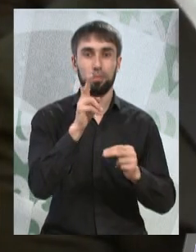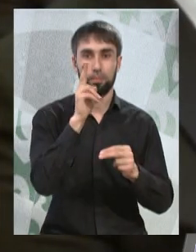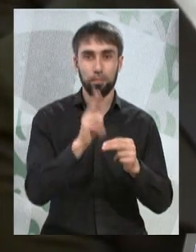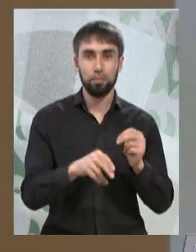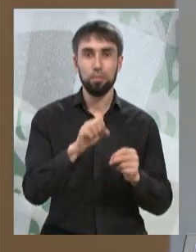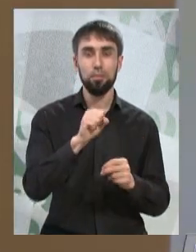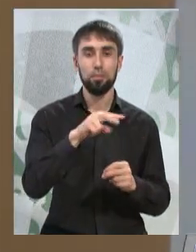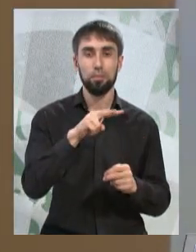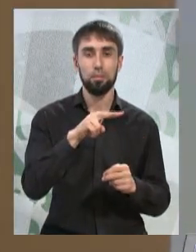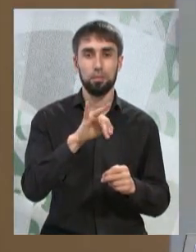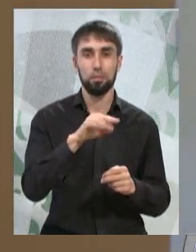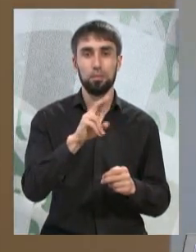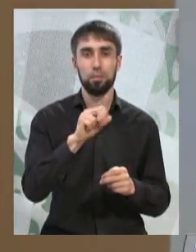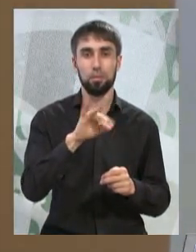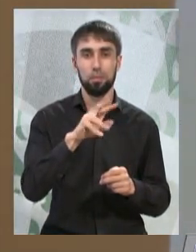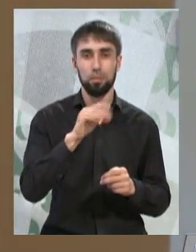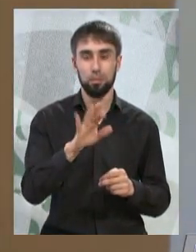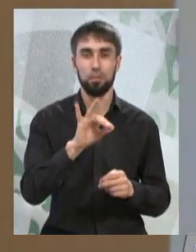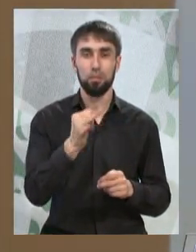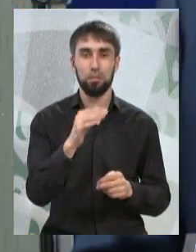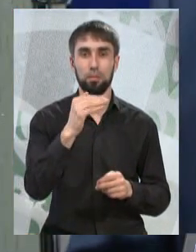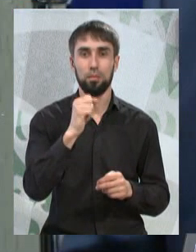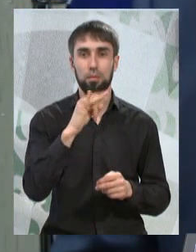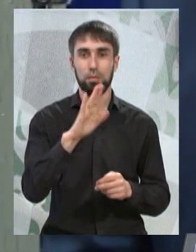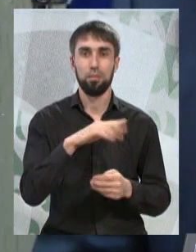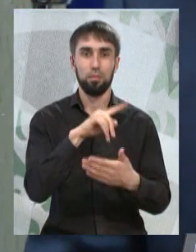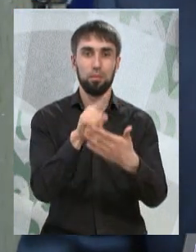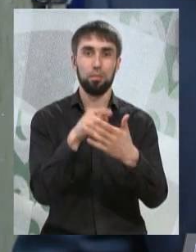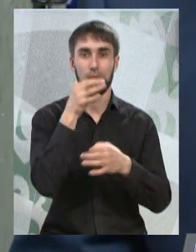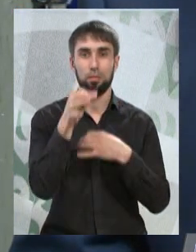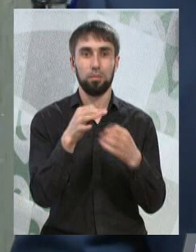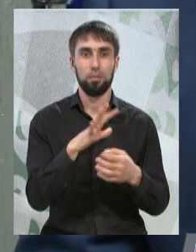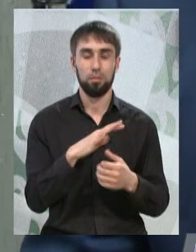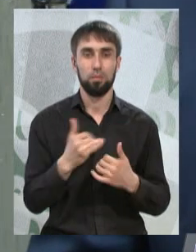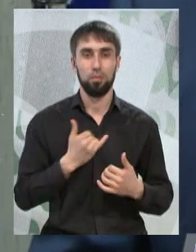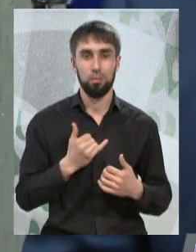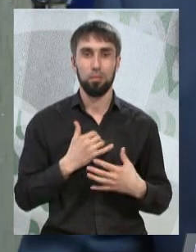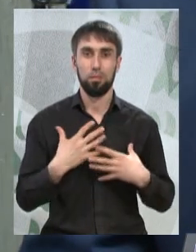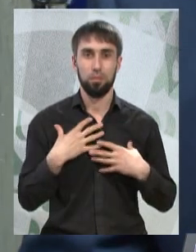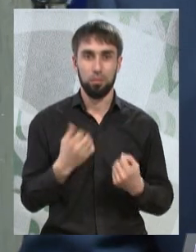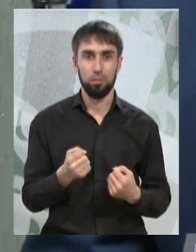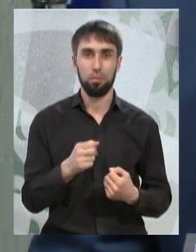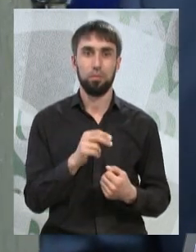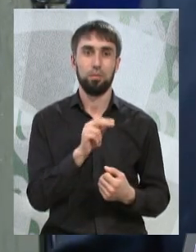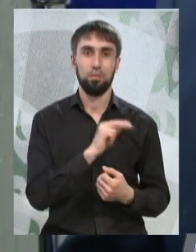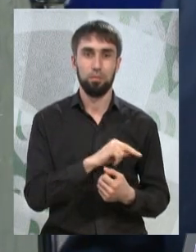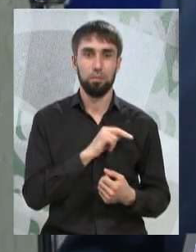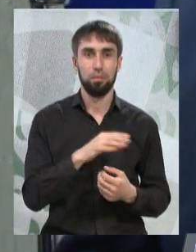Калиматов и Ибрагим Фаргиев ответили на вопросы журналистов. У нас здоровый, работоспособный